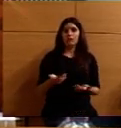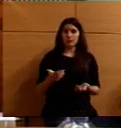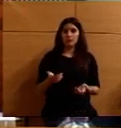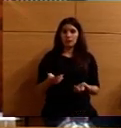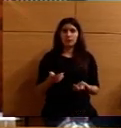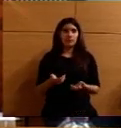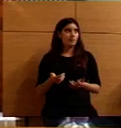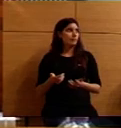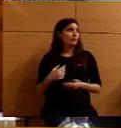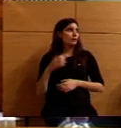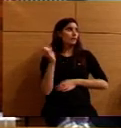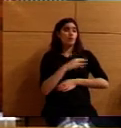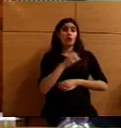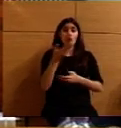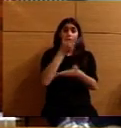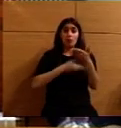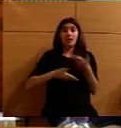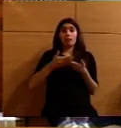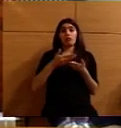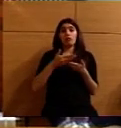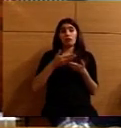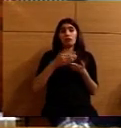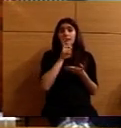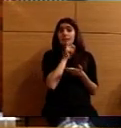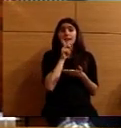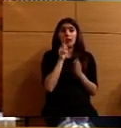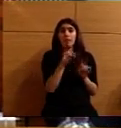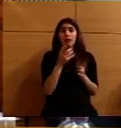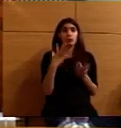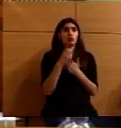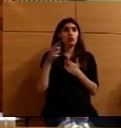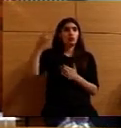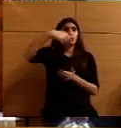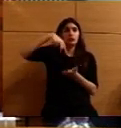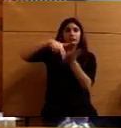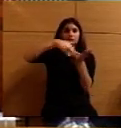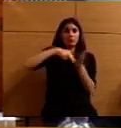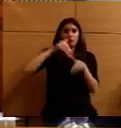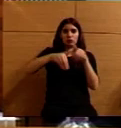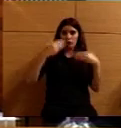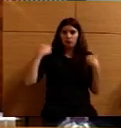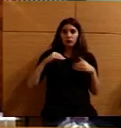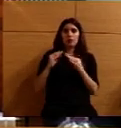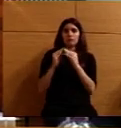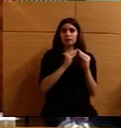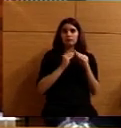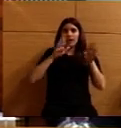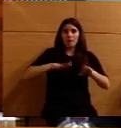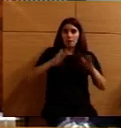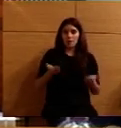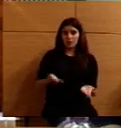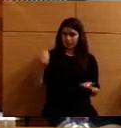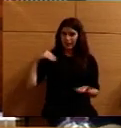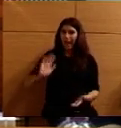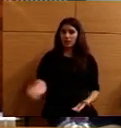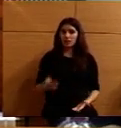són el fons de cooperació, que tots així hem votat de forma entusiasma a favor i